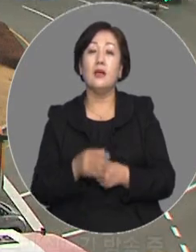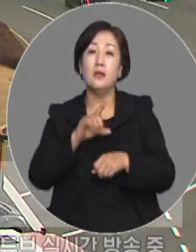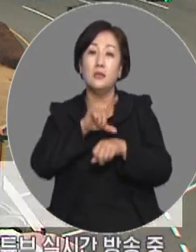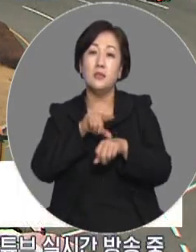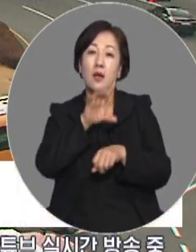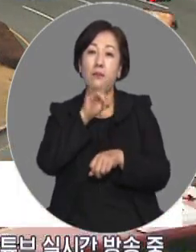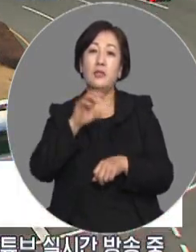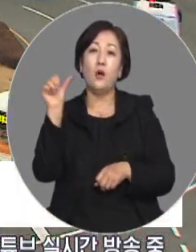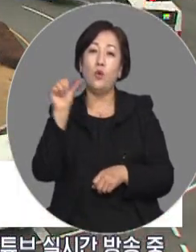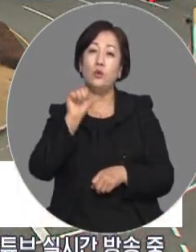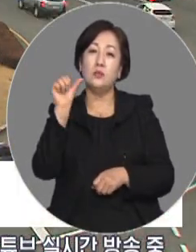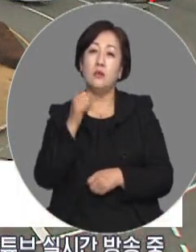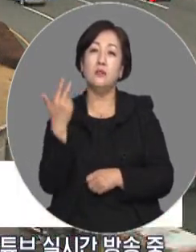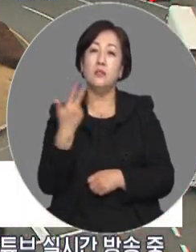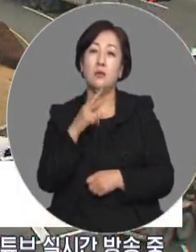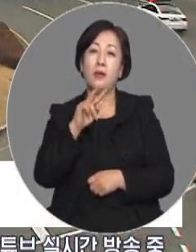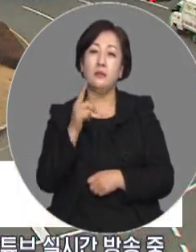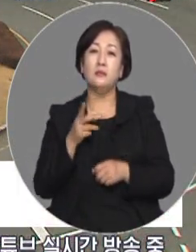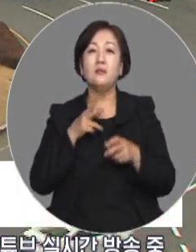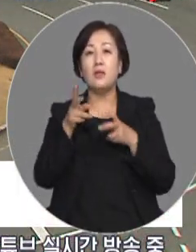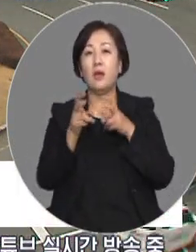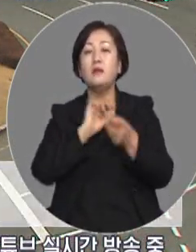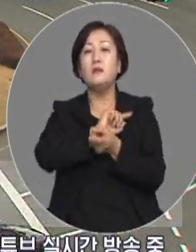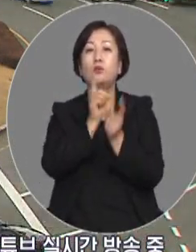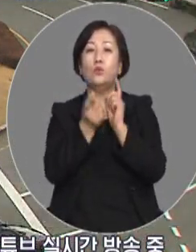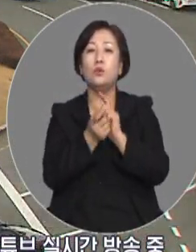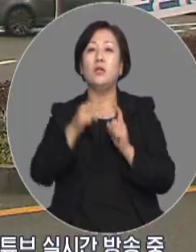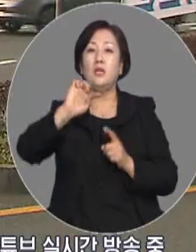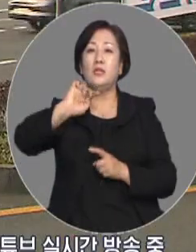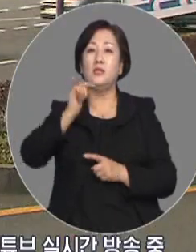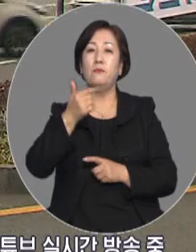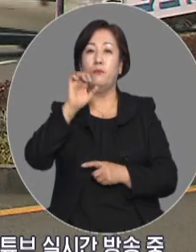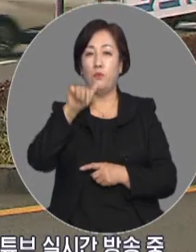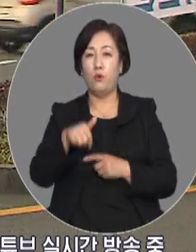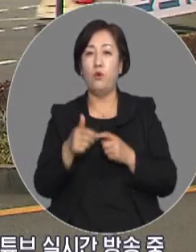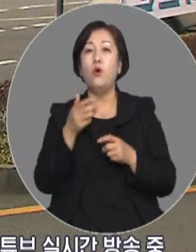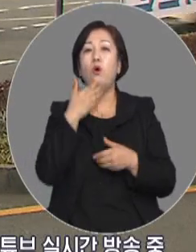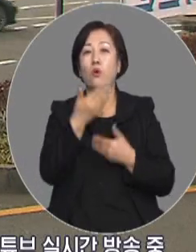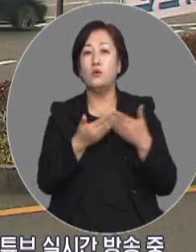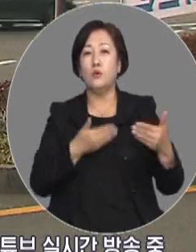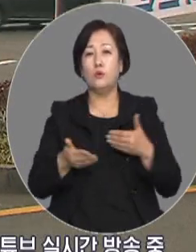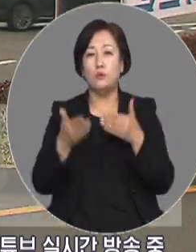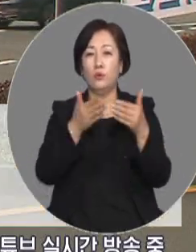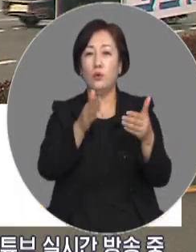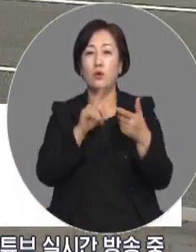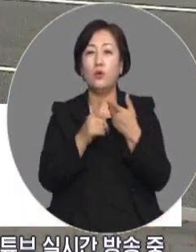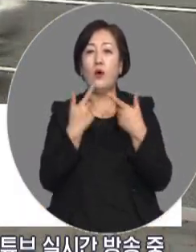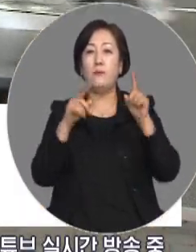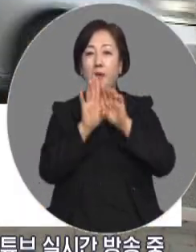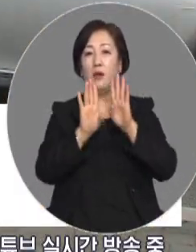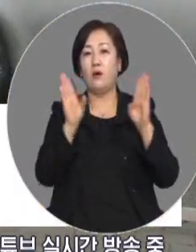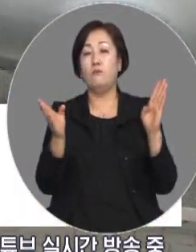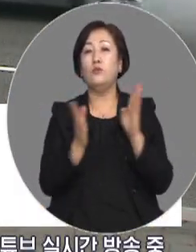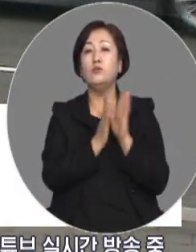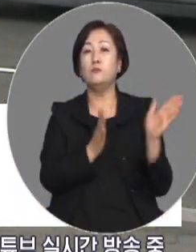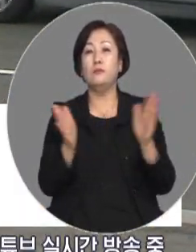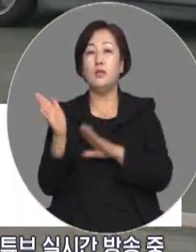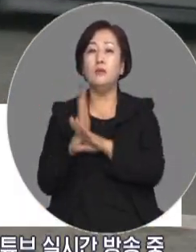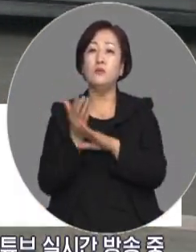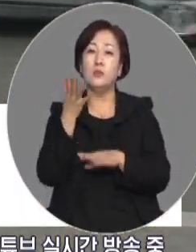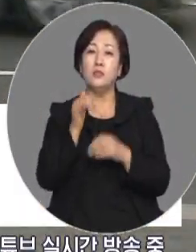시간당 최대 5,700대의 차량이 오가는 신봉 로터리. 고속도로와 도심을 연결하는 관문 역할을 하고